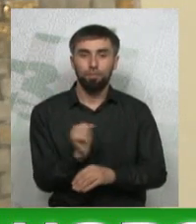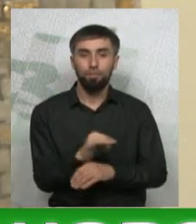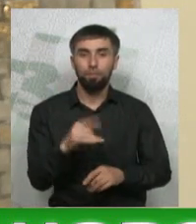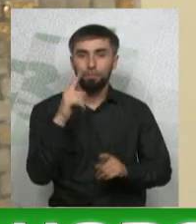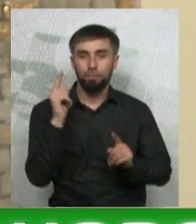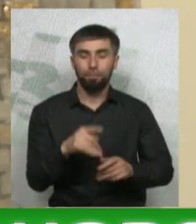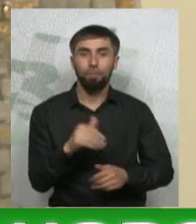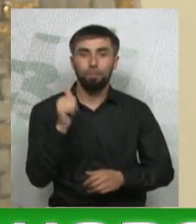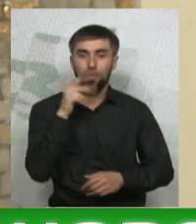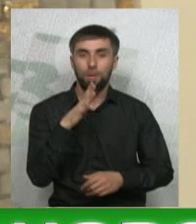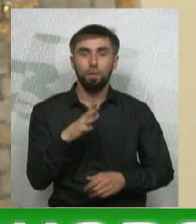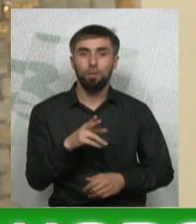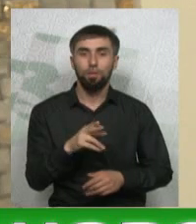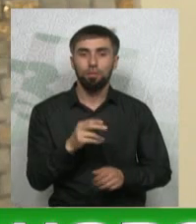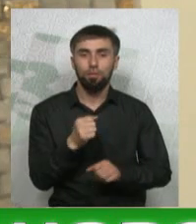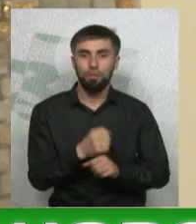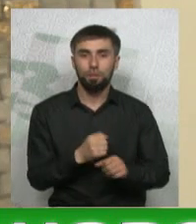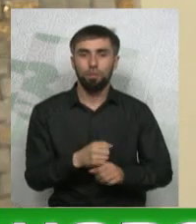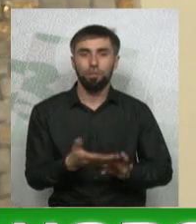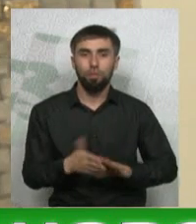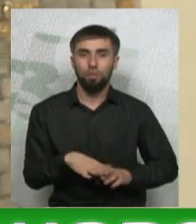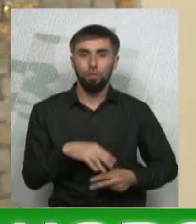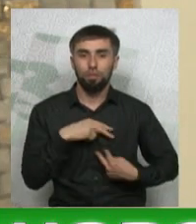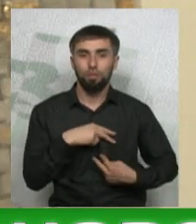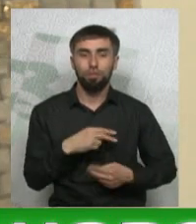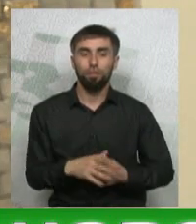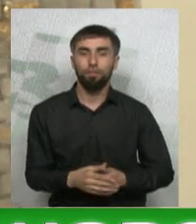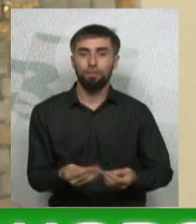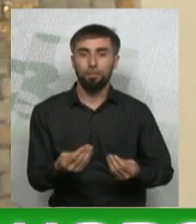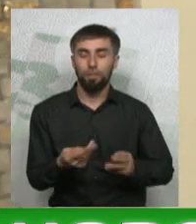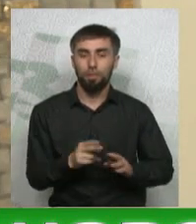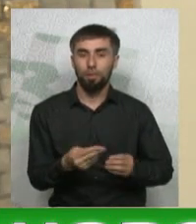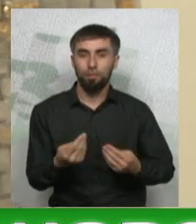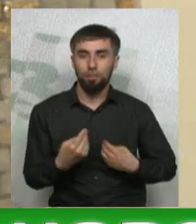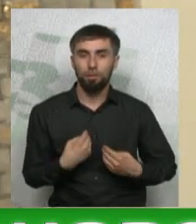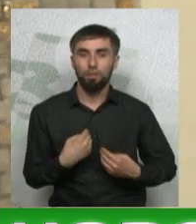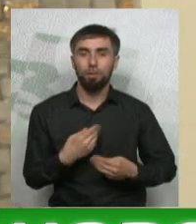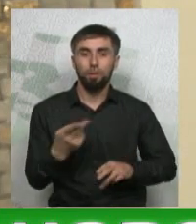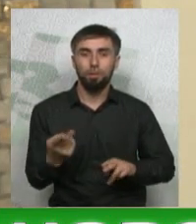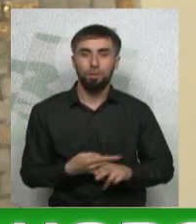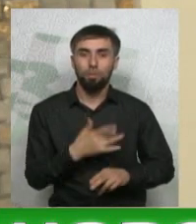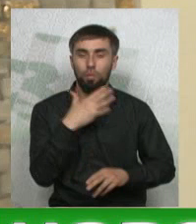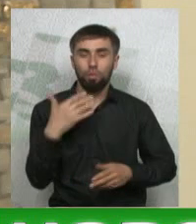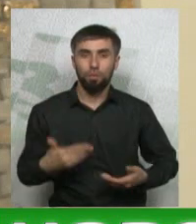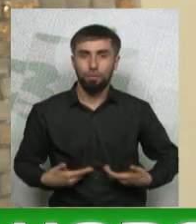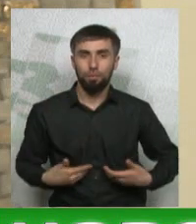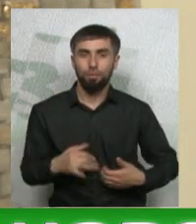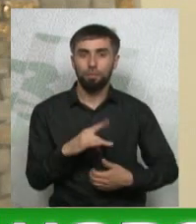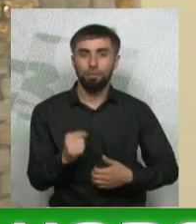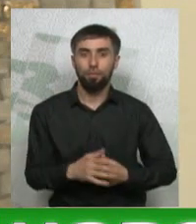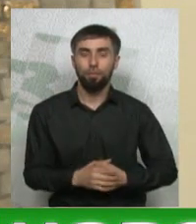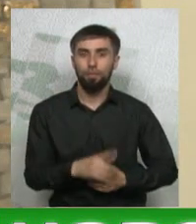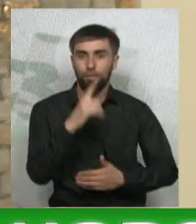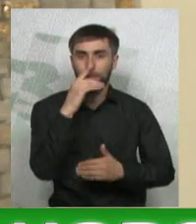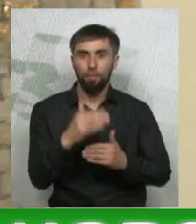славы, который ковался тяжелым трудом. Достался лишением наших многих жизни. В